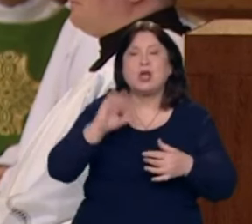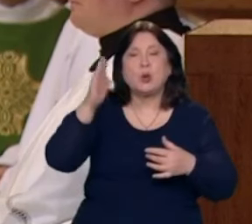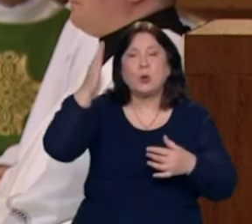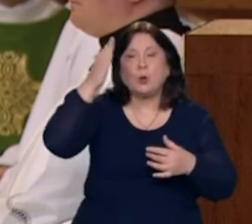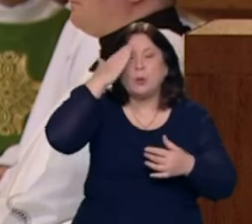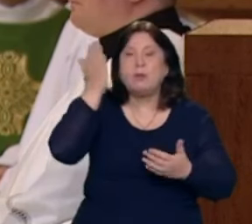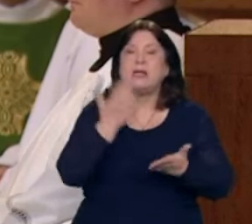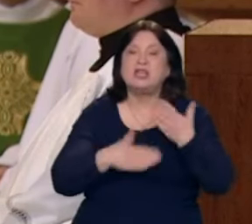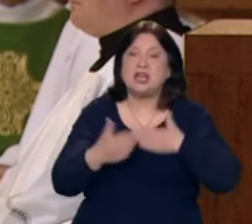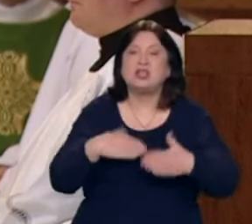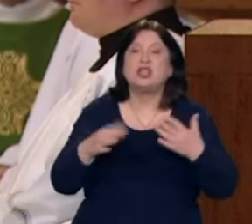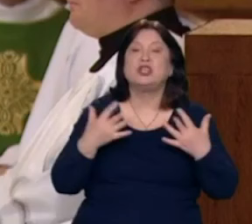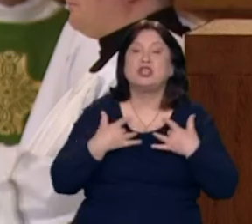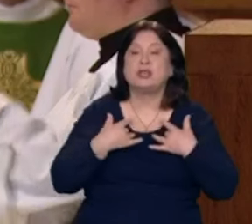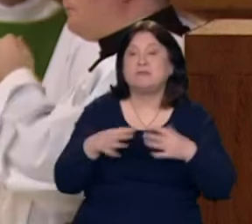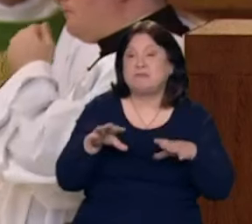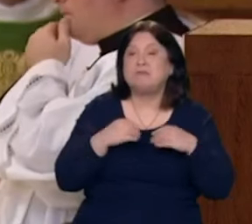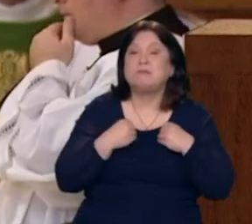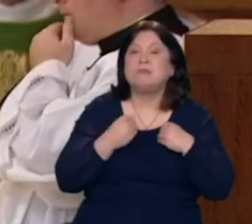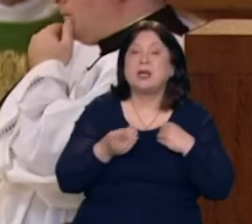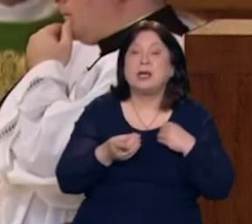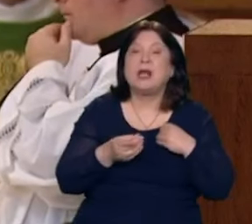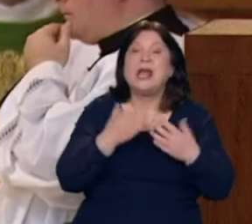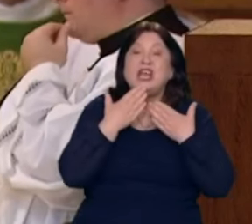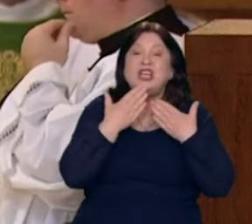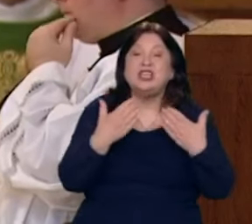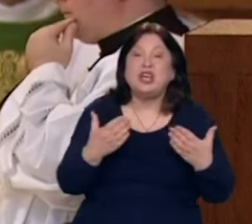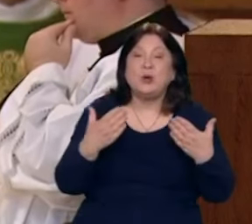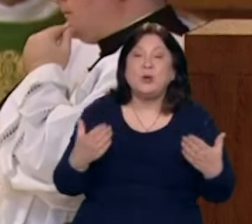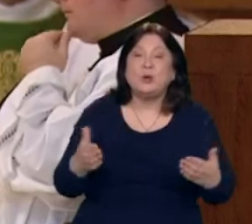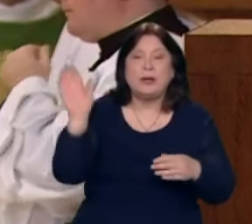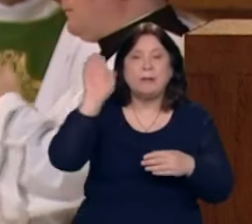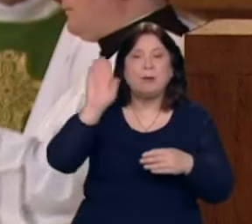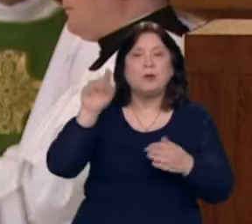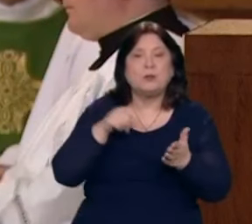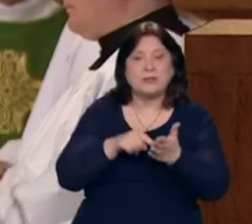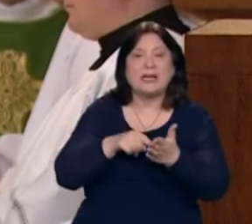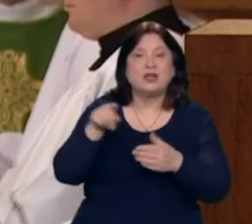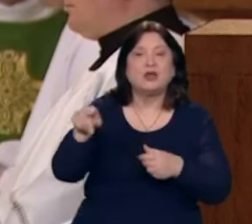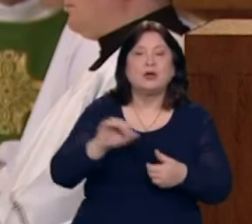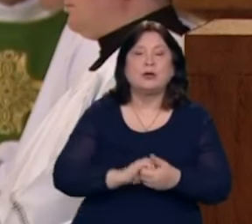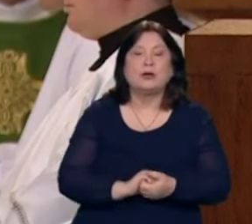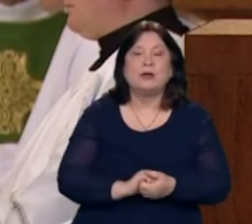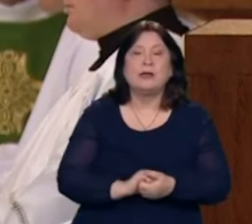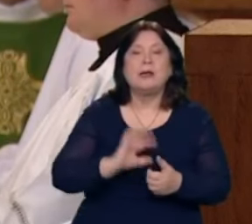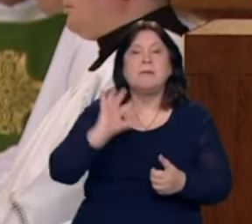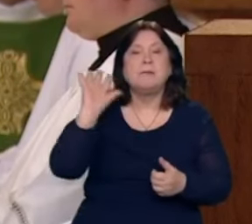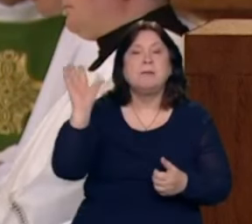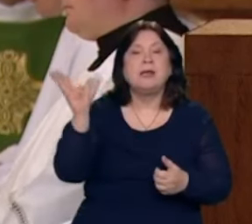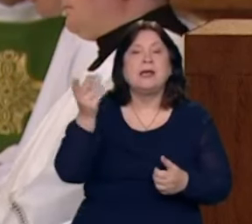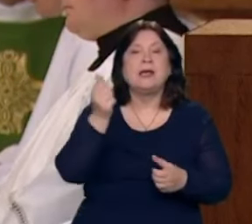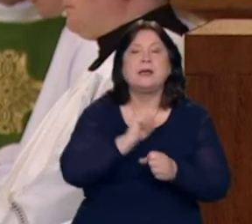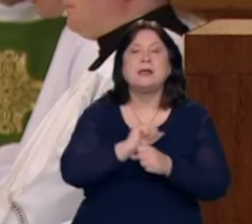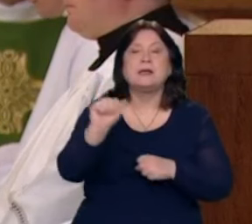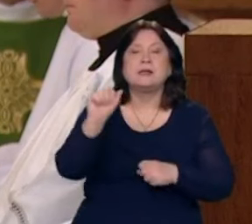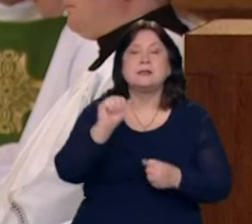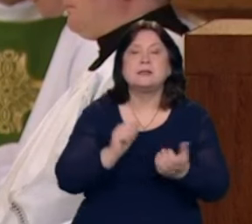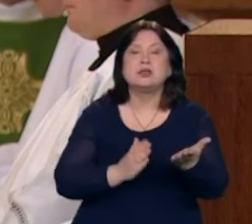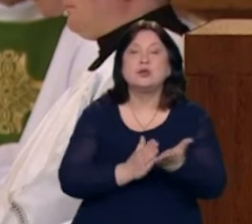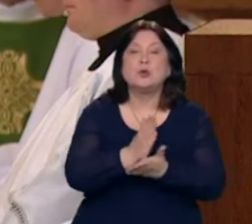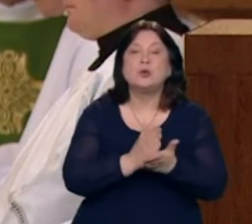nim cieszyć Dziękuję za to Bogu pięknie służyć